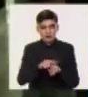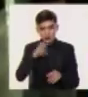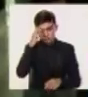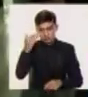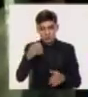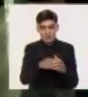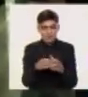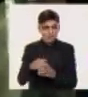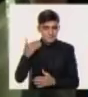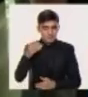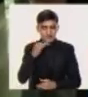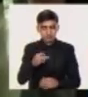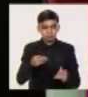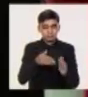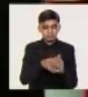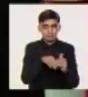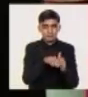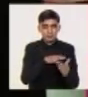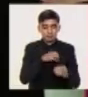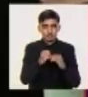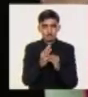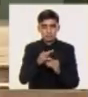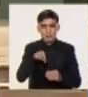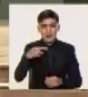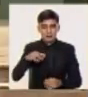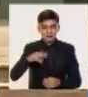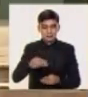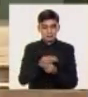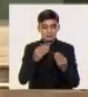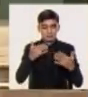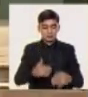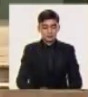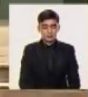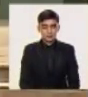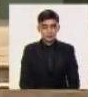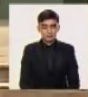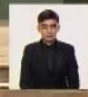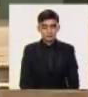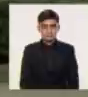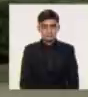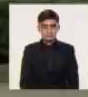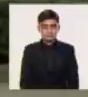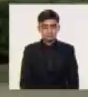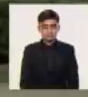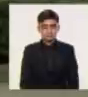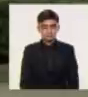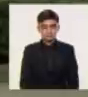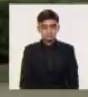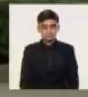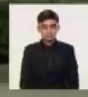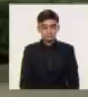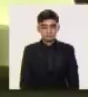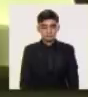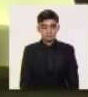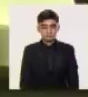квазигосударственных компаний. Вкладчикам выплатили 14,5 миллиардов тенге. Ардак Камал, Влад Шишко,